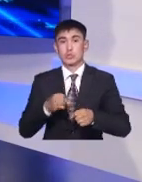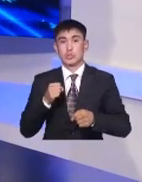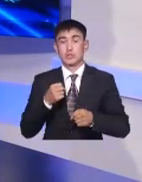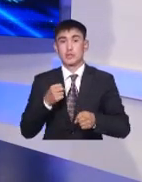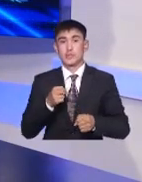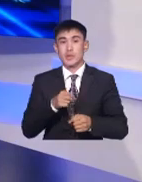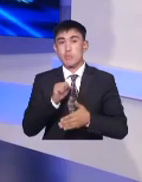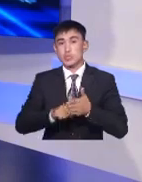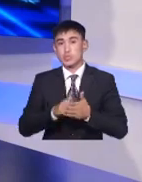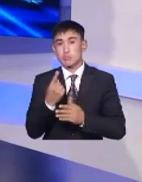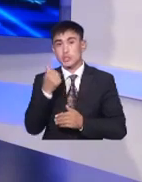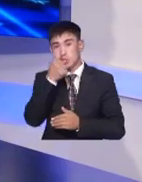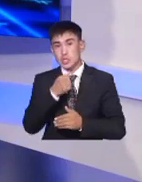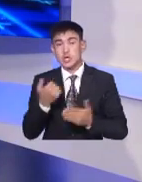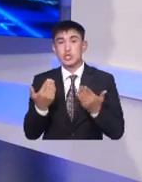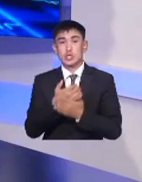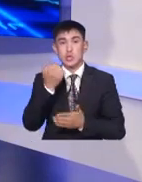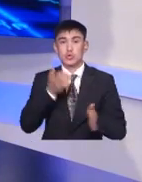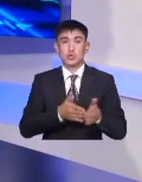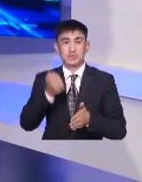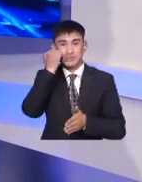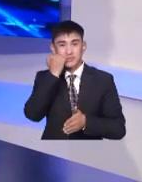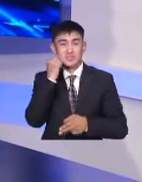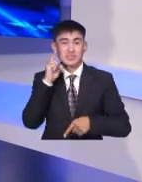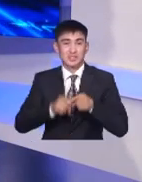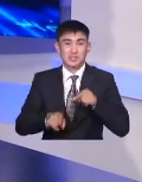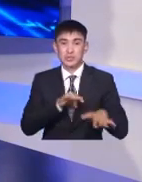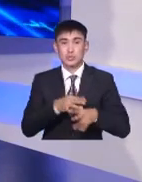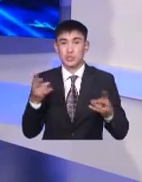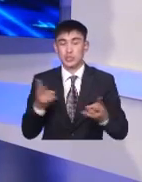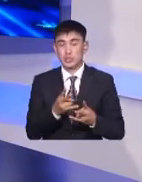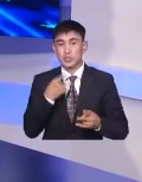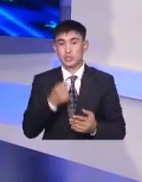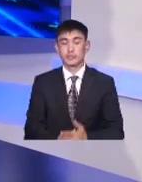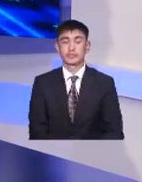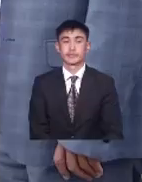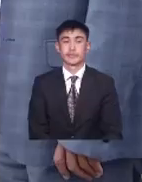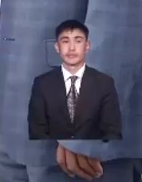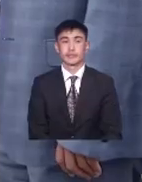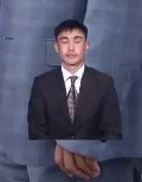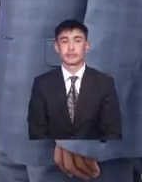кесірінен бір жылда жаңа жолдың тоз-тозы шығады, тез арада бұған шара қолдану қажет дейді.